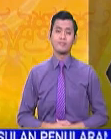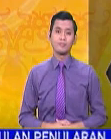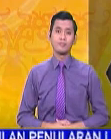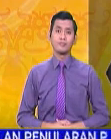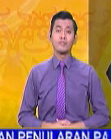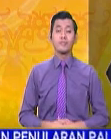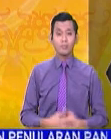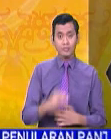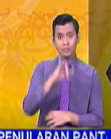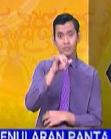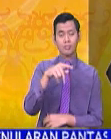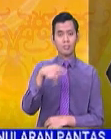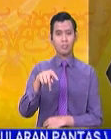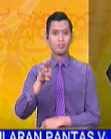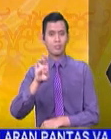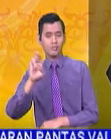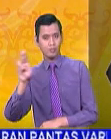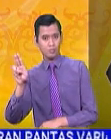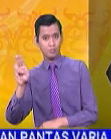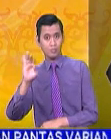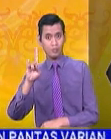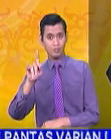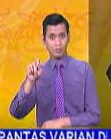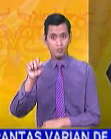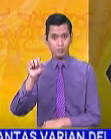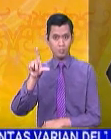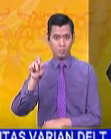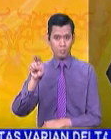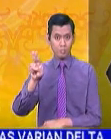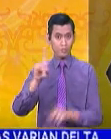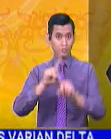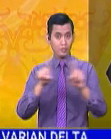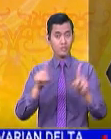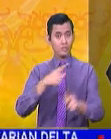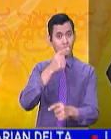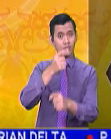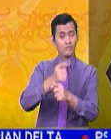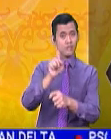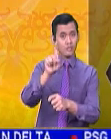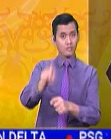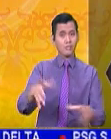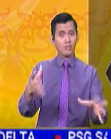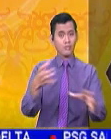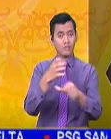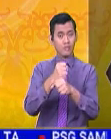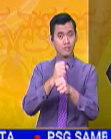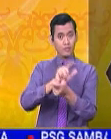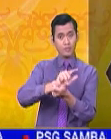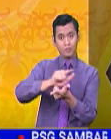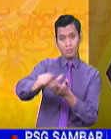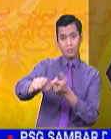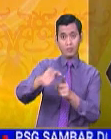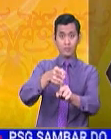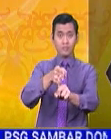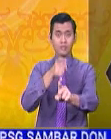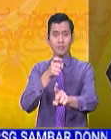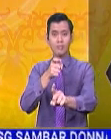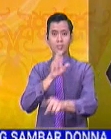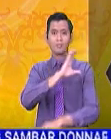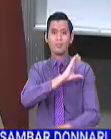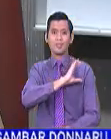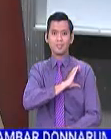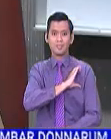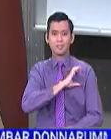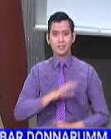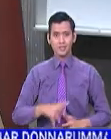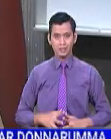ijefi Bintulu jika manual berkata namun begitu mereka tetap perlu mendapatkan permit kebenaran PH polish